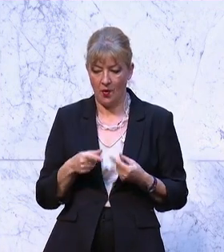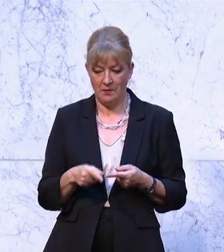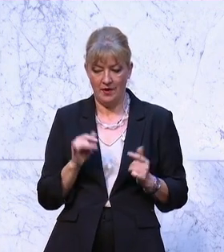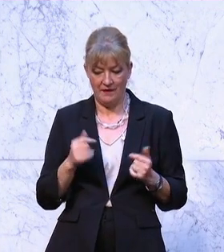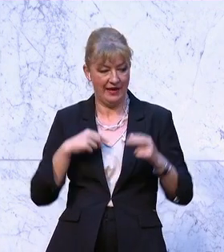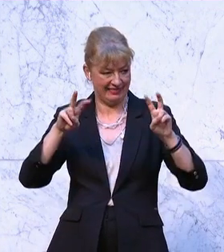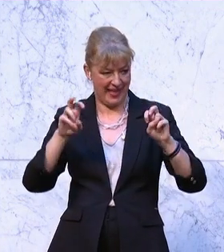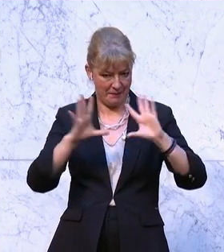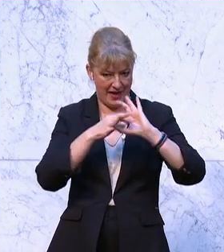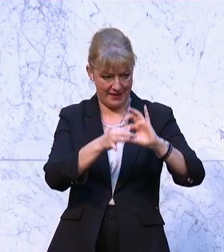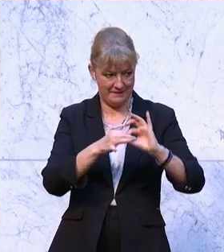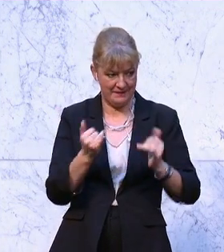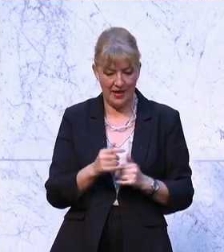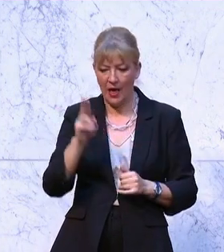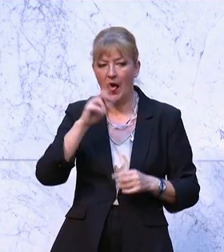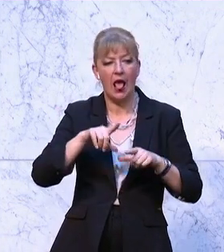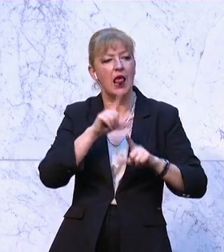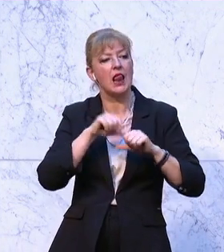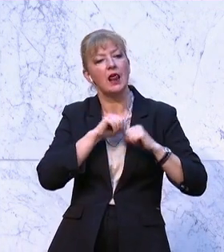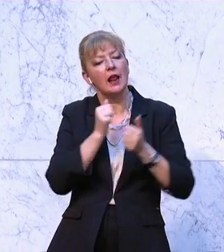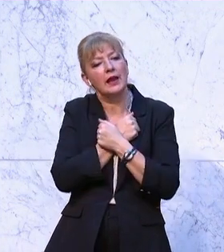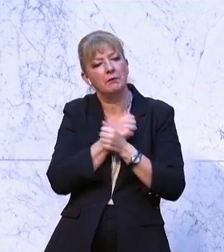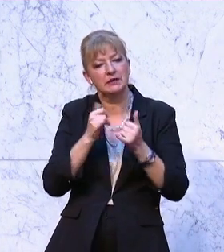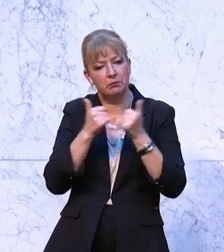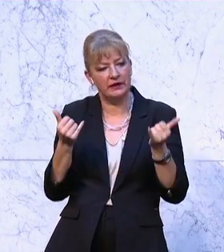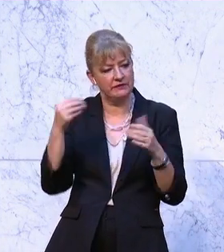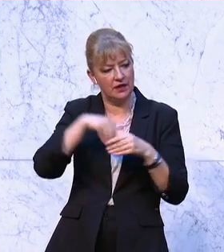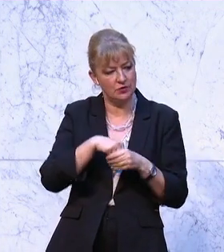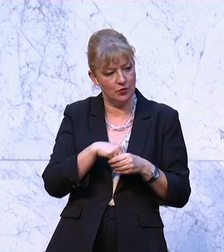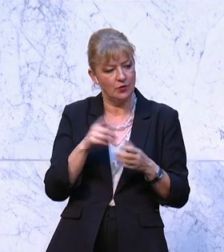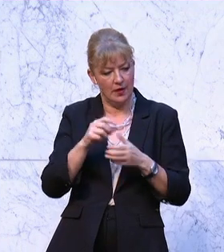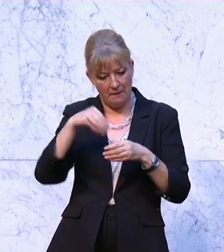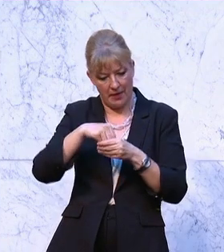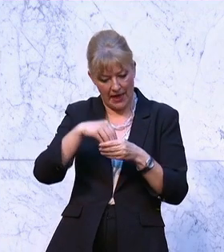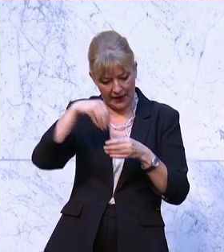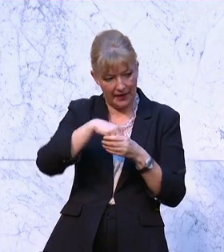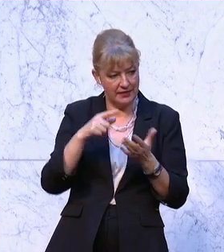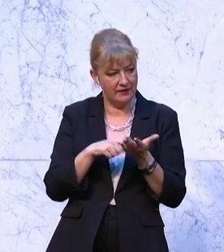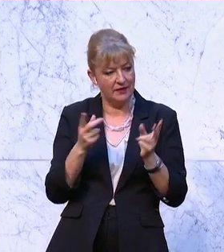auch beim Thema mit Liebesbrief dabei, hineingesteckt in den Bären,